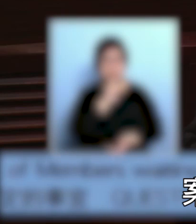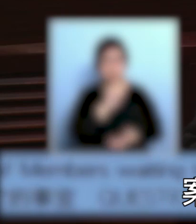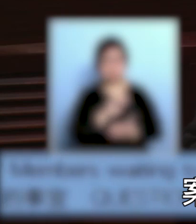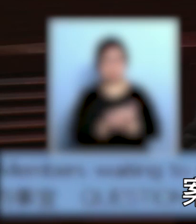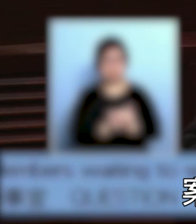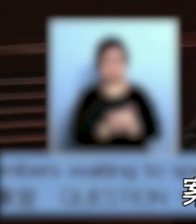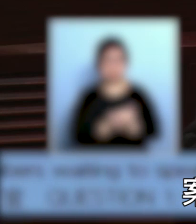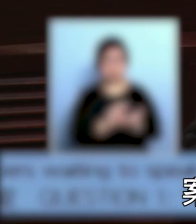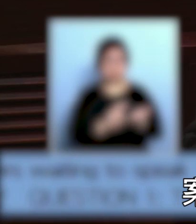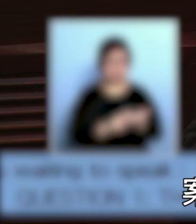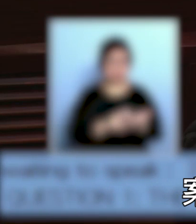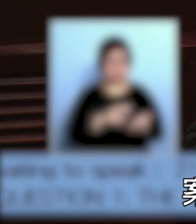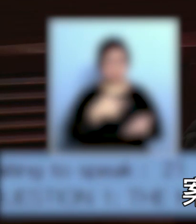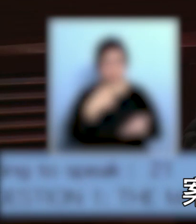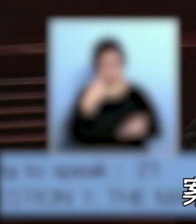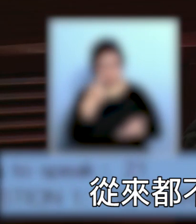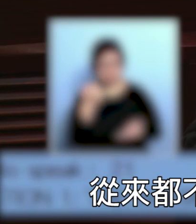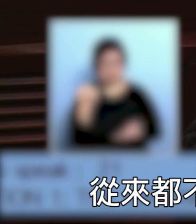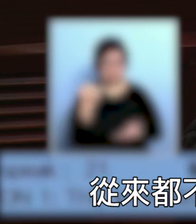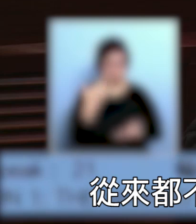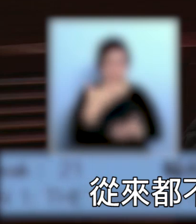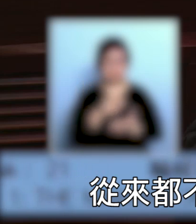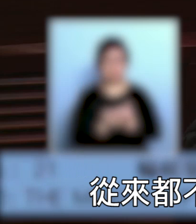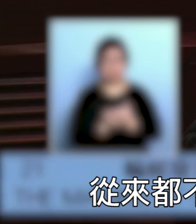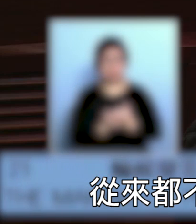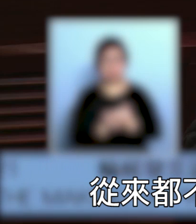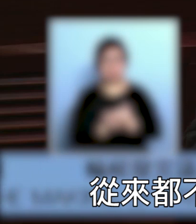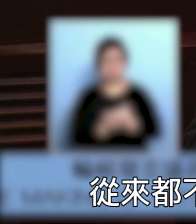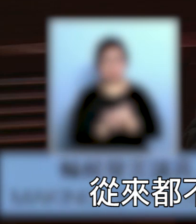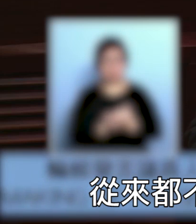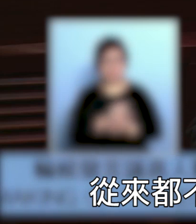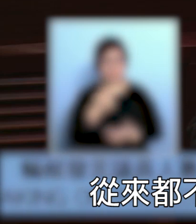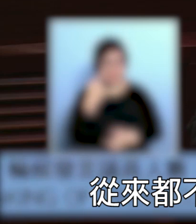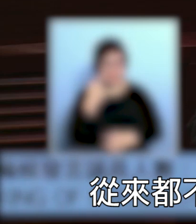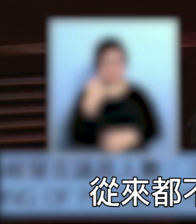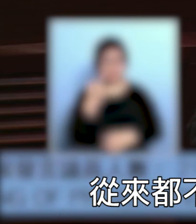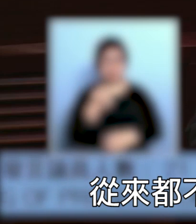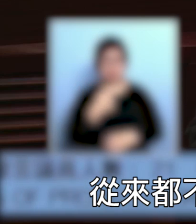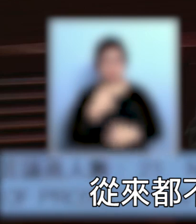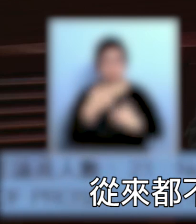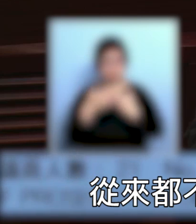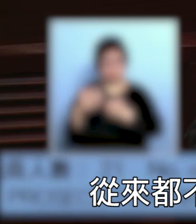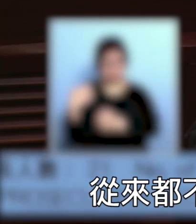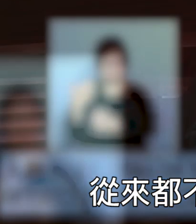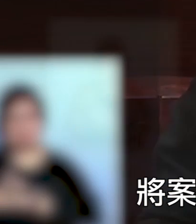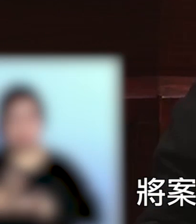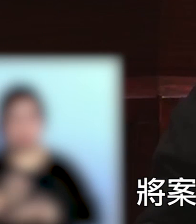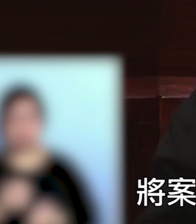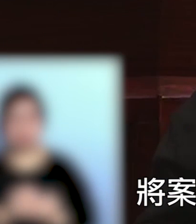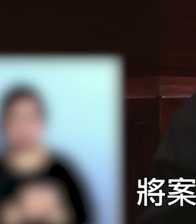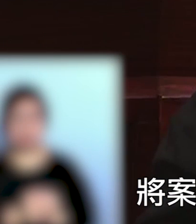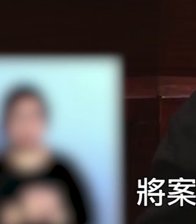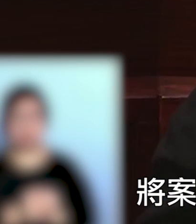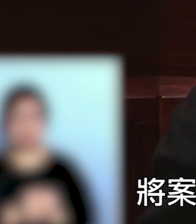所谓案件性质敏感与否，从来都不是硬性需要外判的指引。将